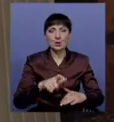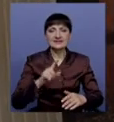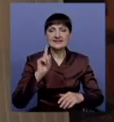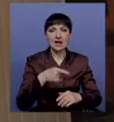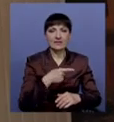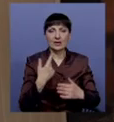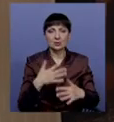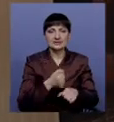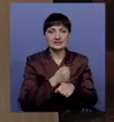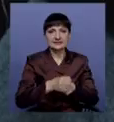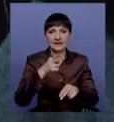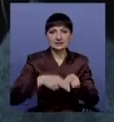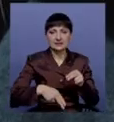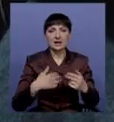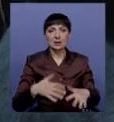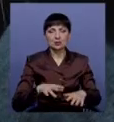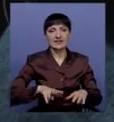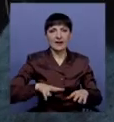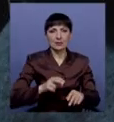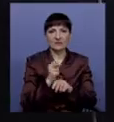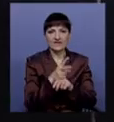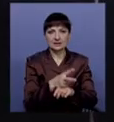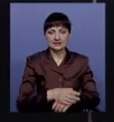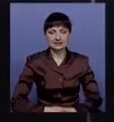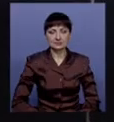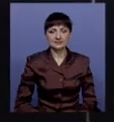прекратить моральное давление и положить конец такому беспределу.